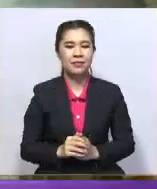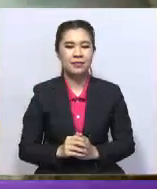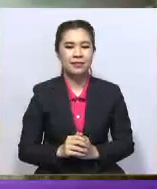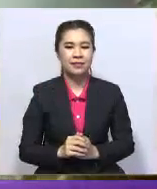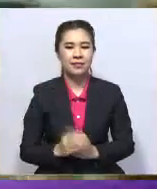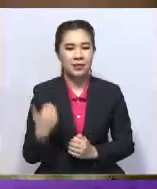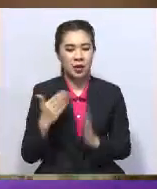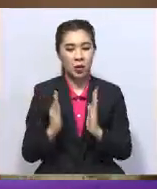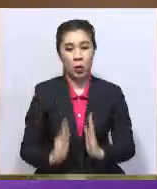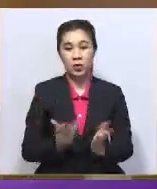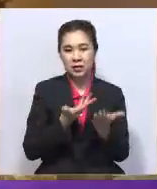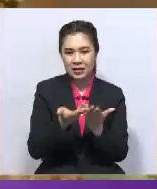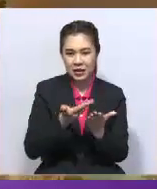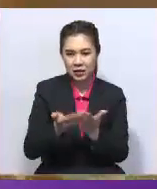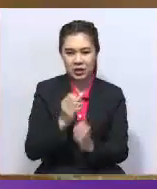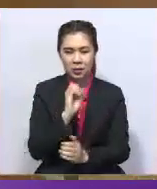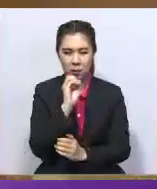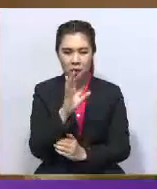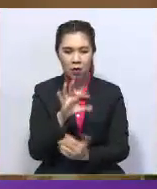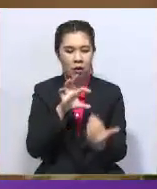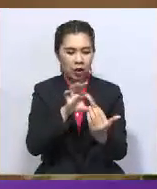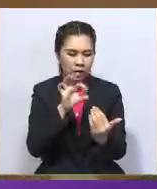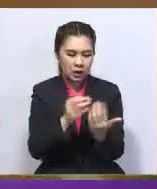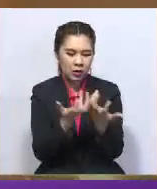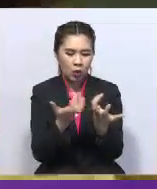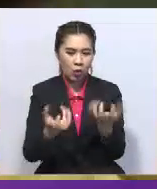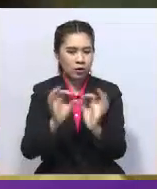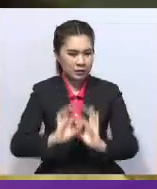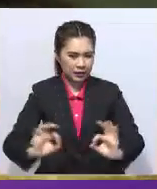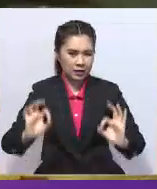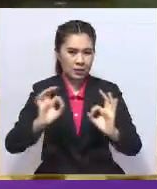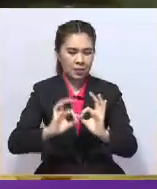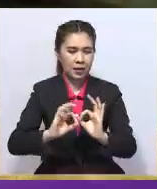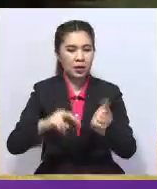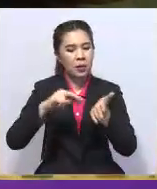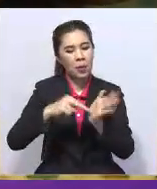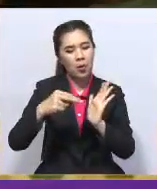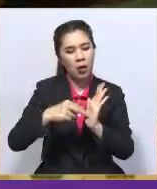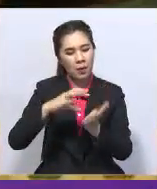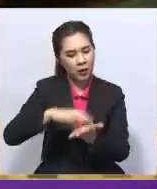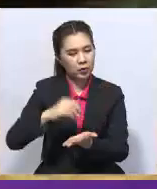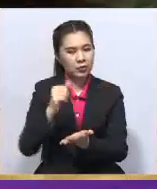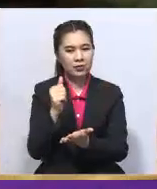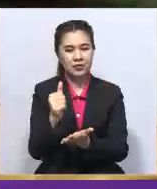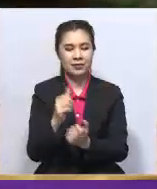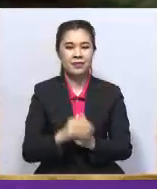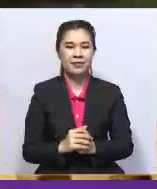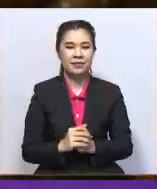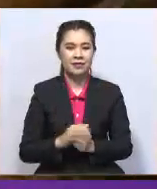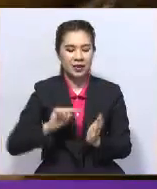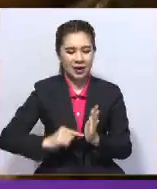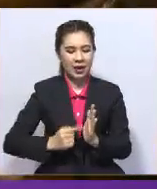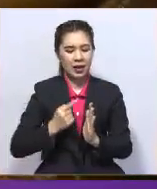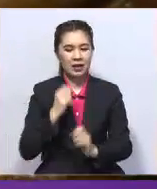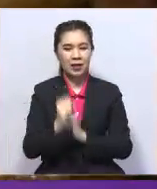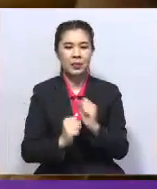ที่ผู้ซื้อบอกว่าปีนี้เลือกซื้อแต่ของที่จำเป็นและมีความหมายสื่อถึงความเป็นมงคลเพื่อเริ่มต้นสิ่ง